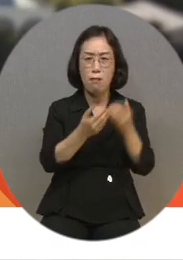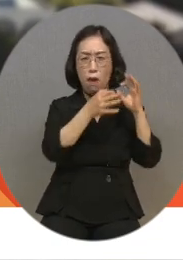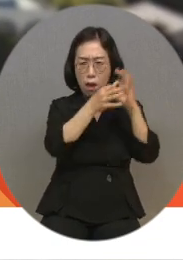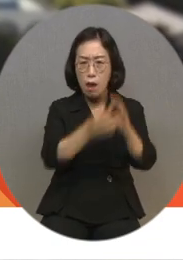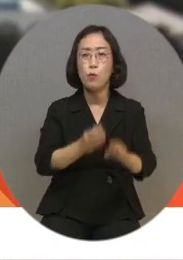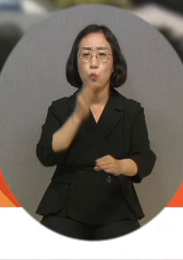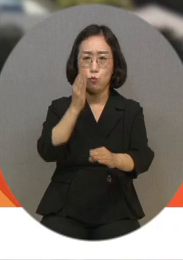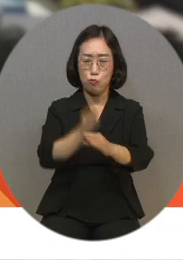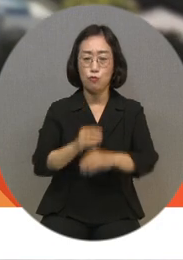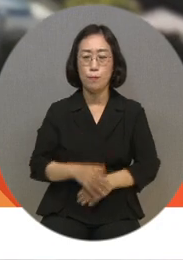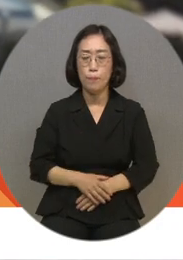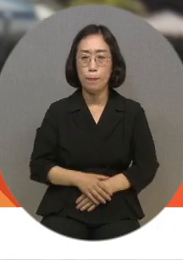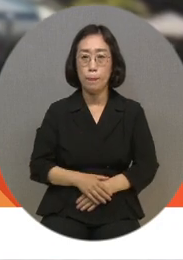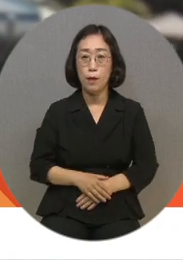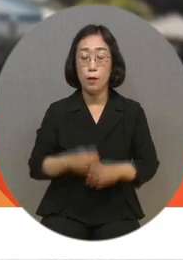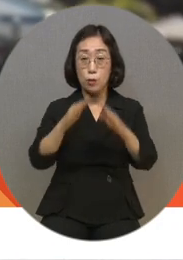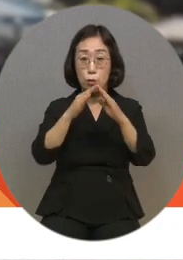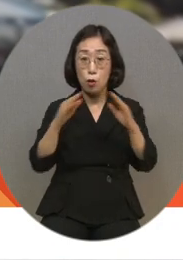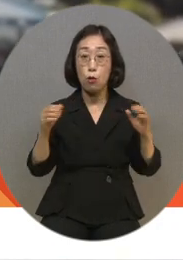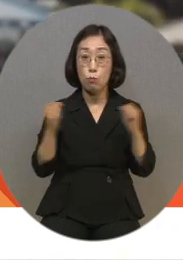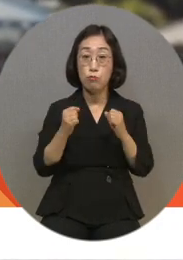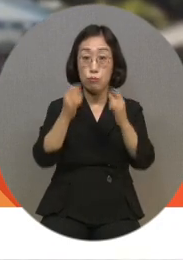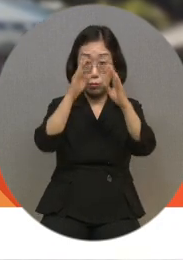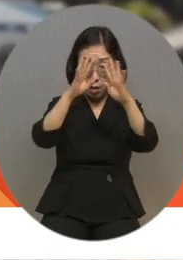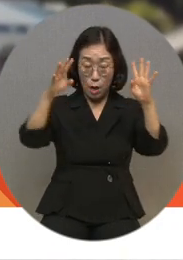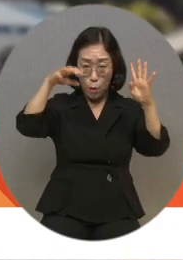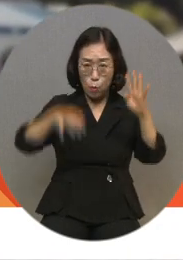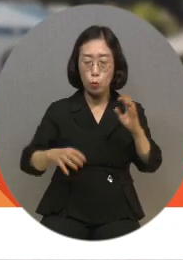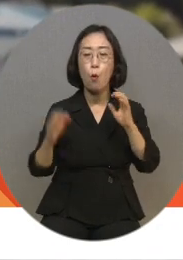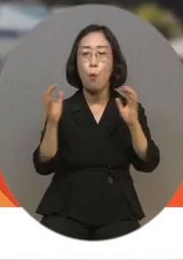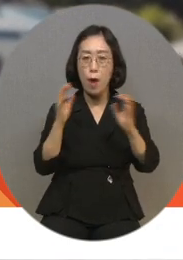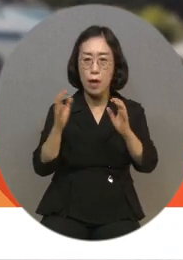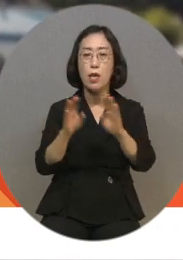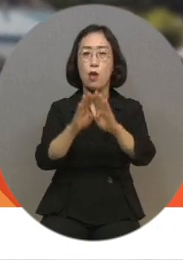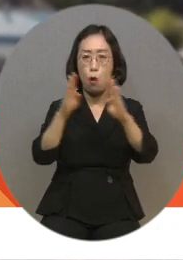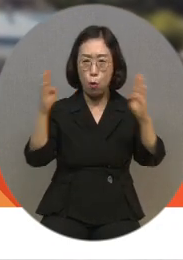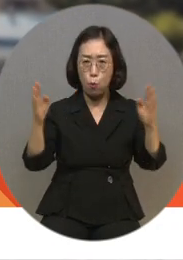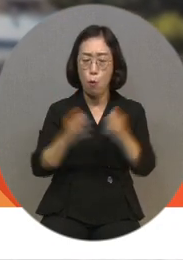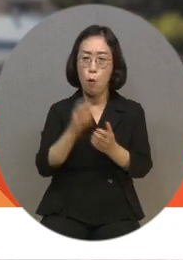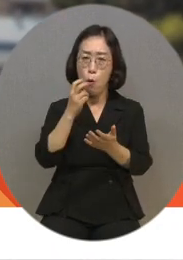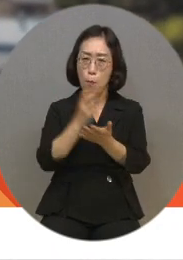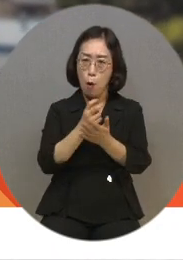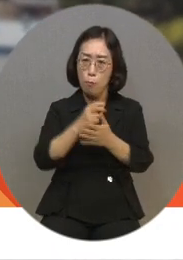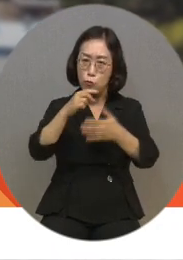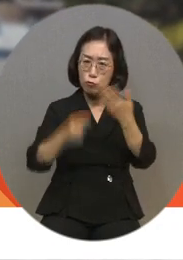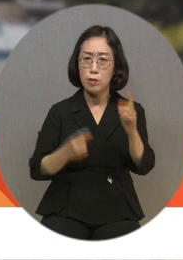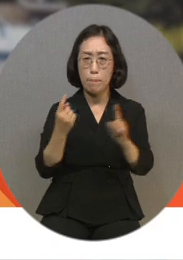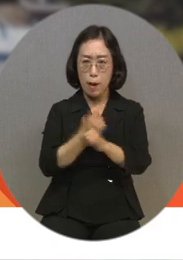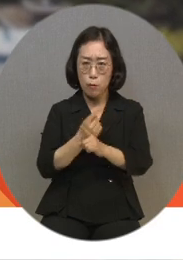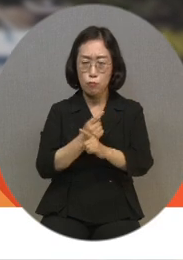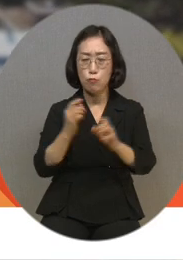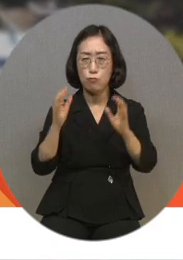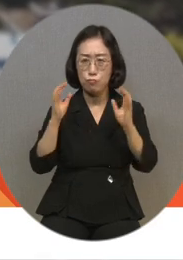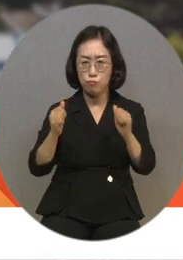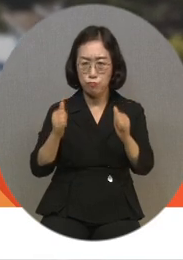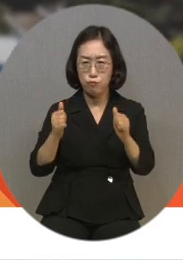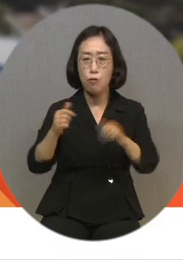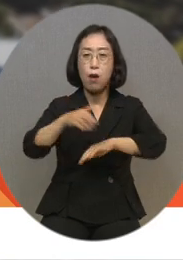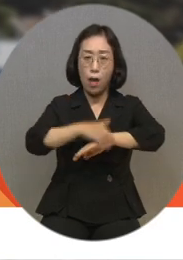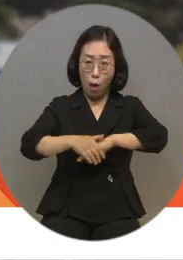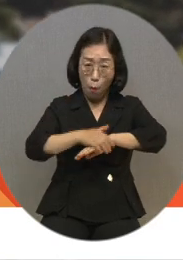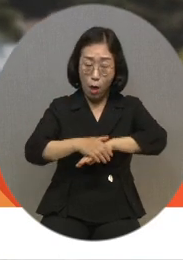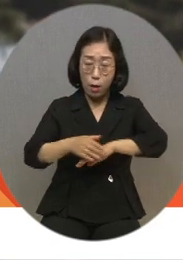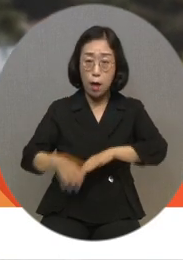않고 있습니다 전북대는 오는 29일 관련 회의를 열고 학식 개정안을 심의할 예정입니다 앞서